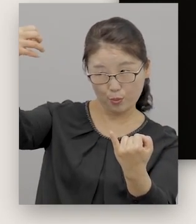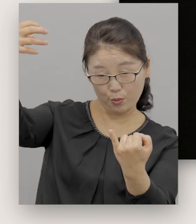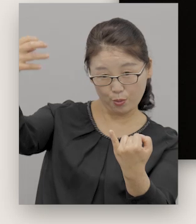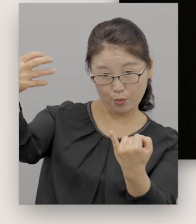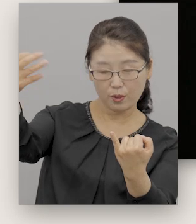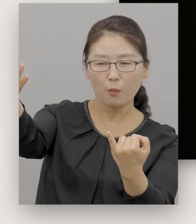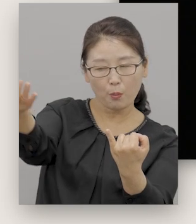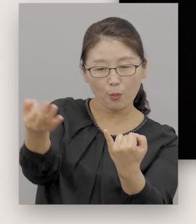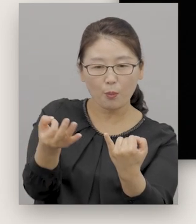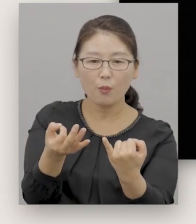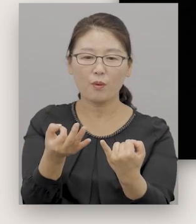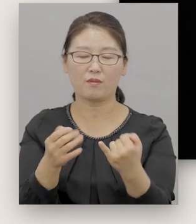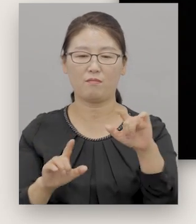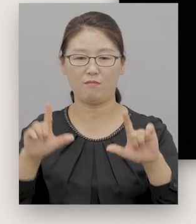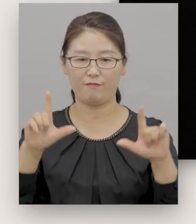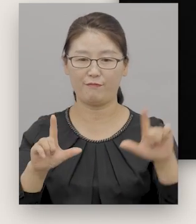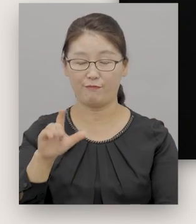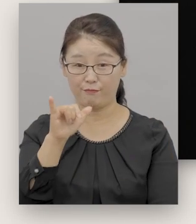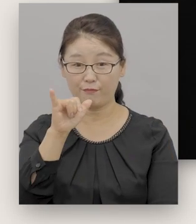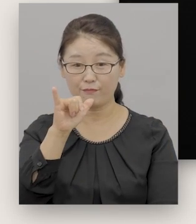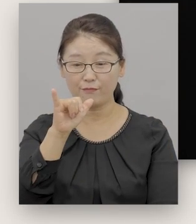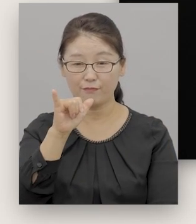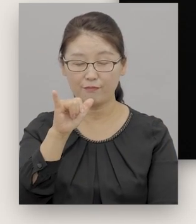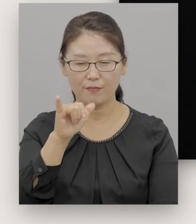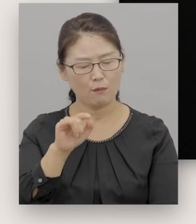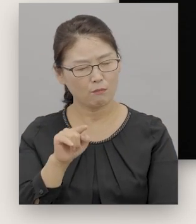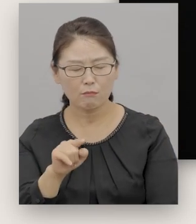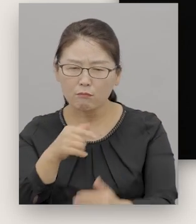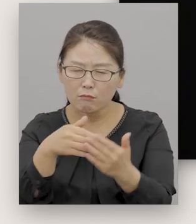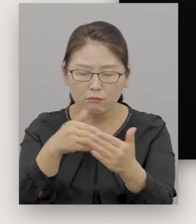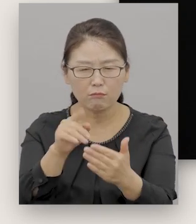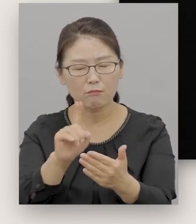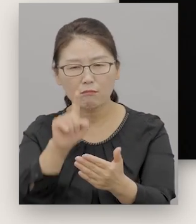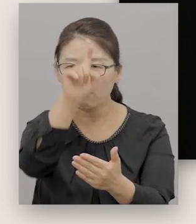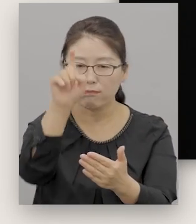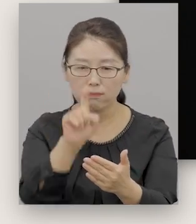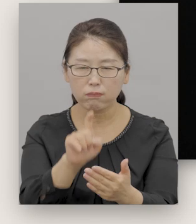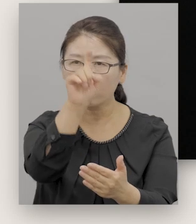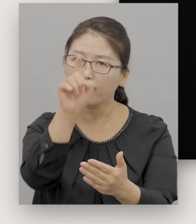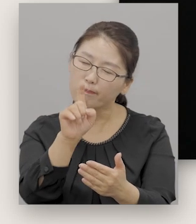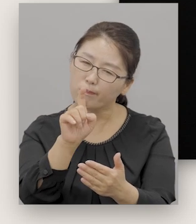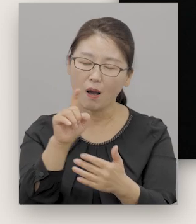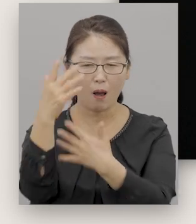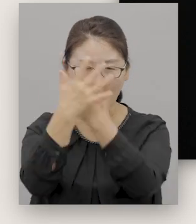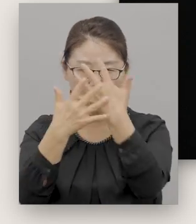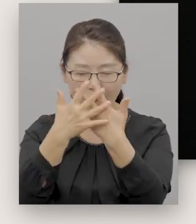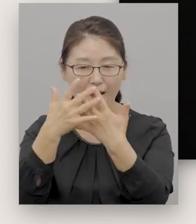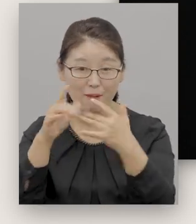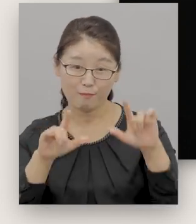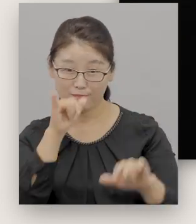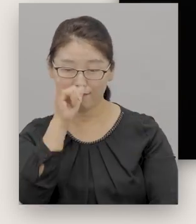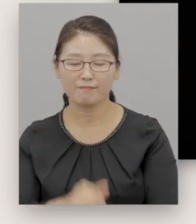그런 풍경 앞에 있는 그런 어떤 굉장히 수수께끼 같은 그런 광경을 보실